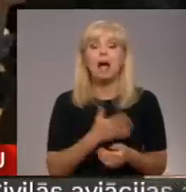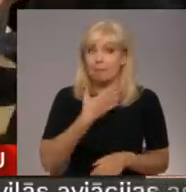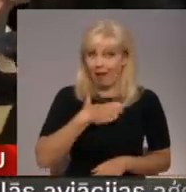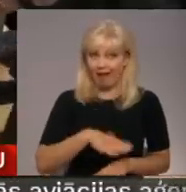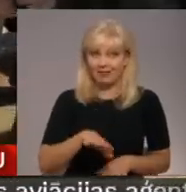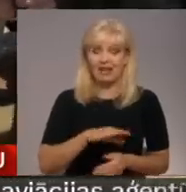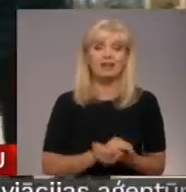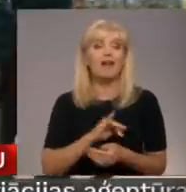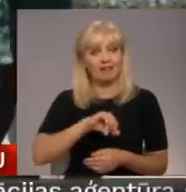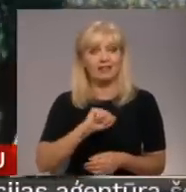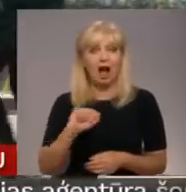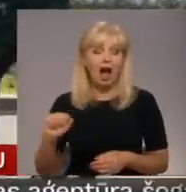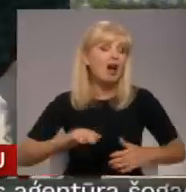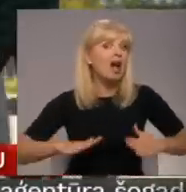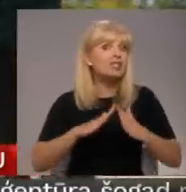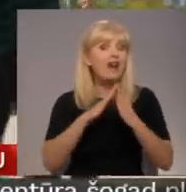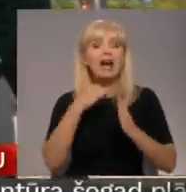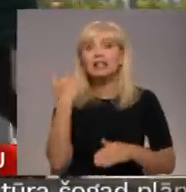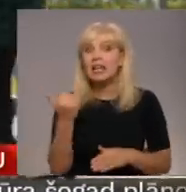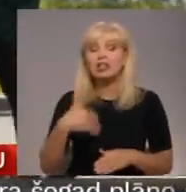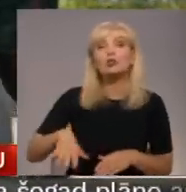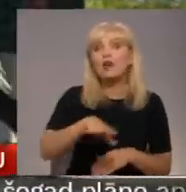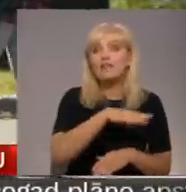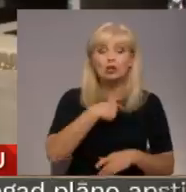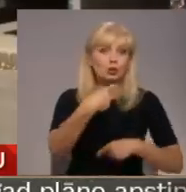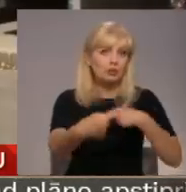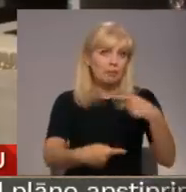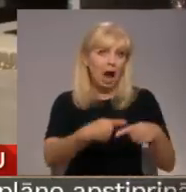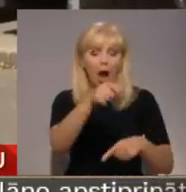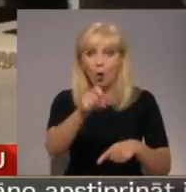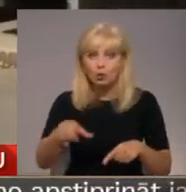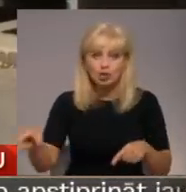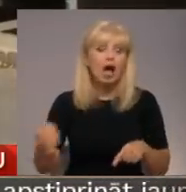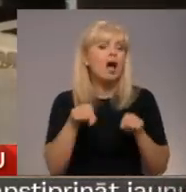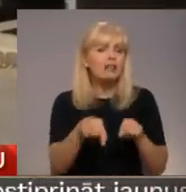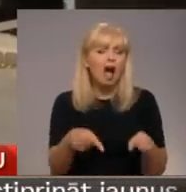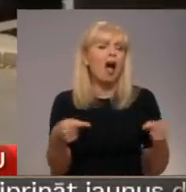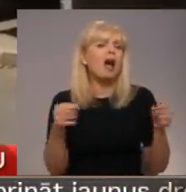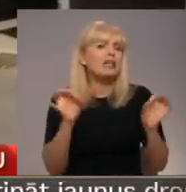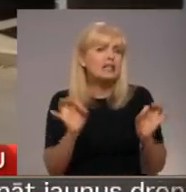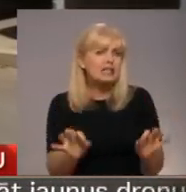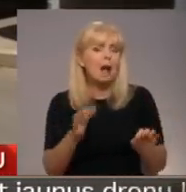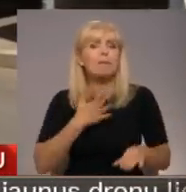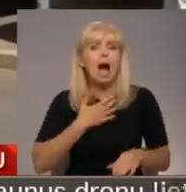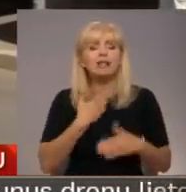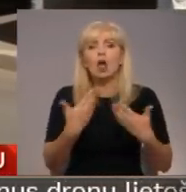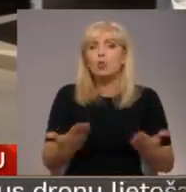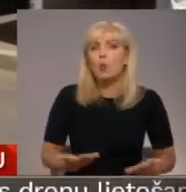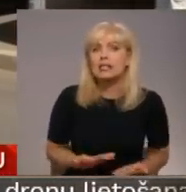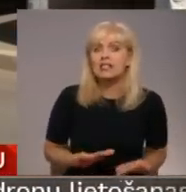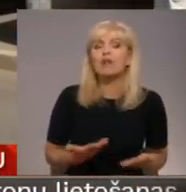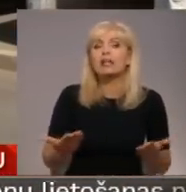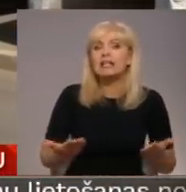Patīk? Svētki interesē visas paaudzes. Tā ir īstenībā visa mana nodzīvotā